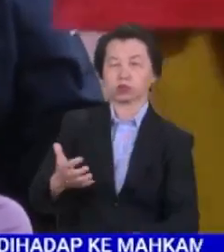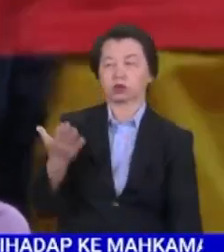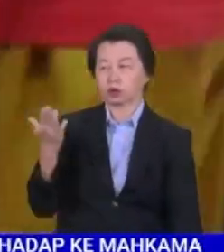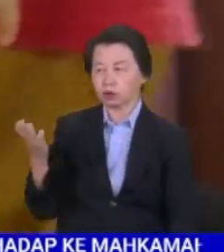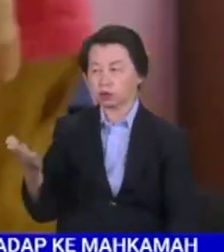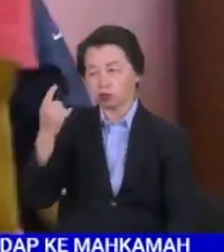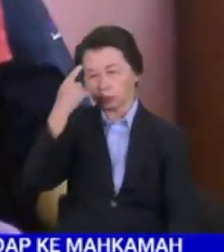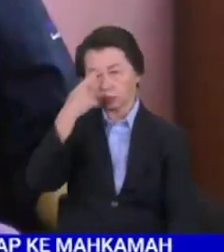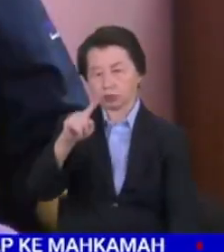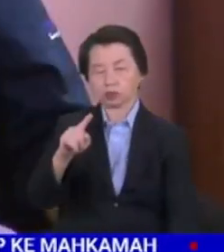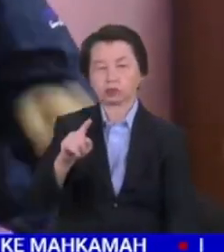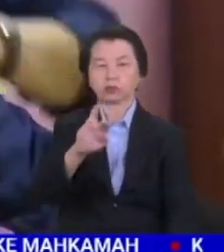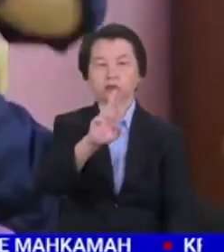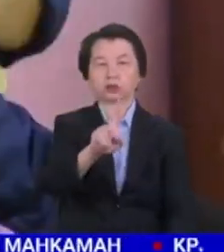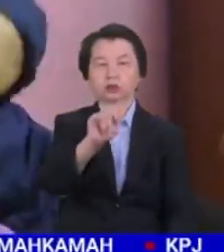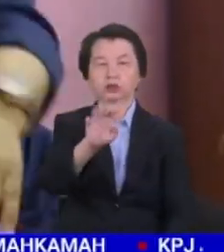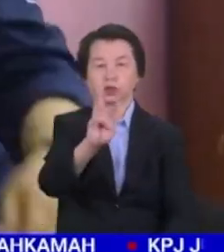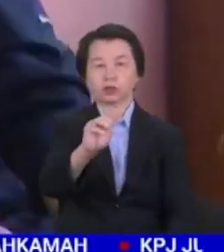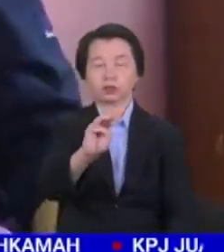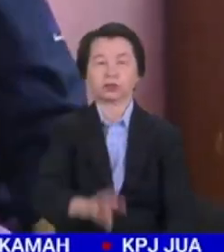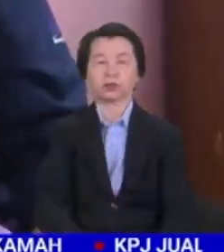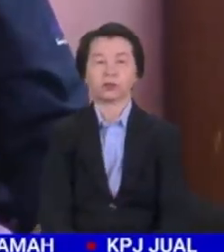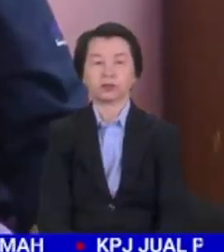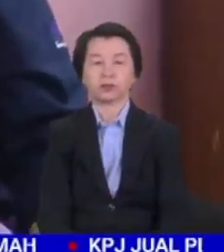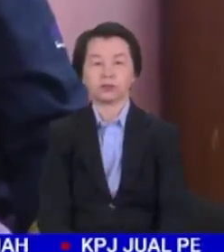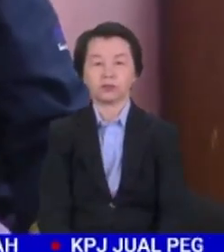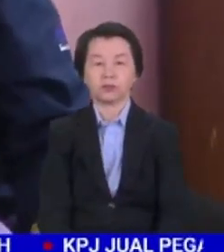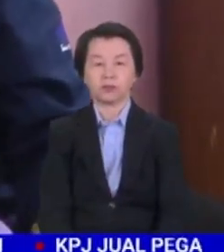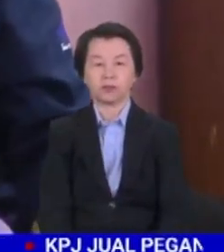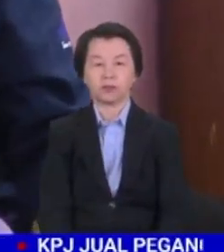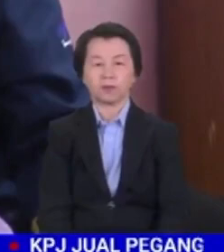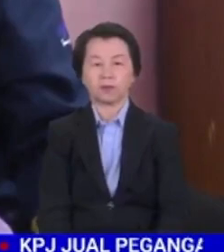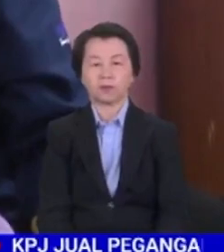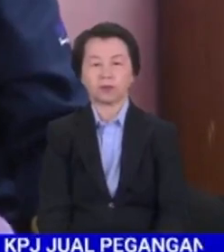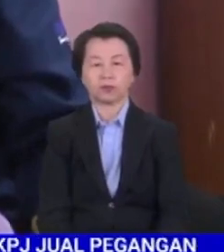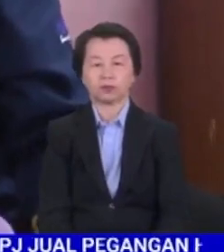Maiza Musa Al-Bakri, RTM.